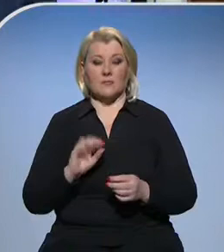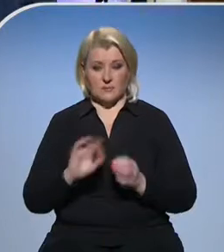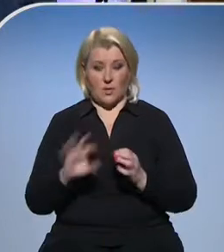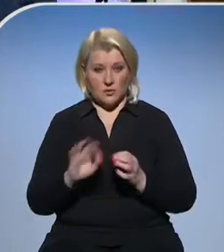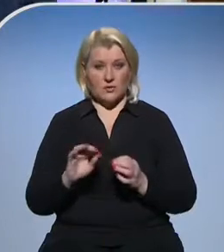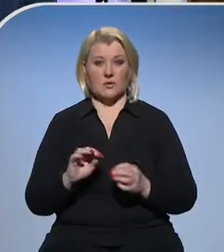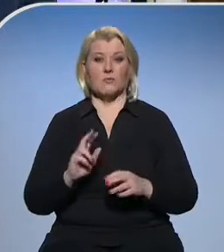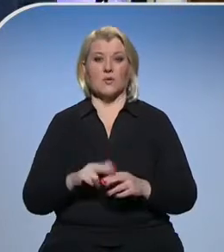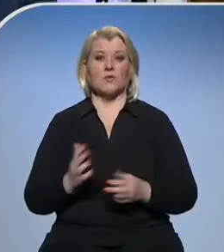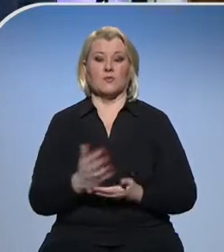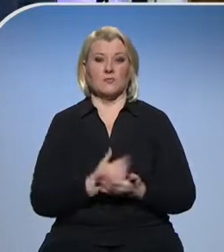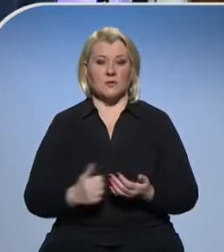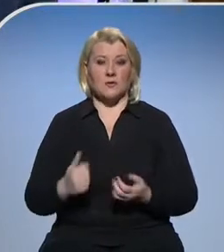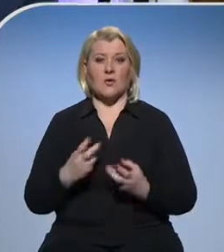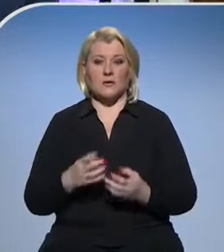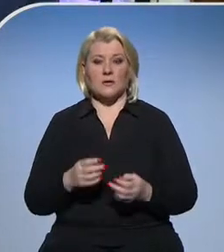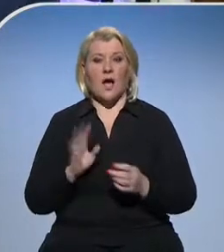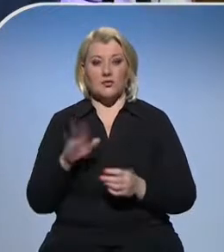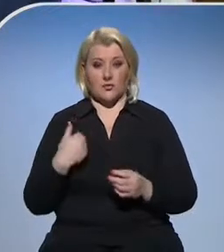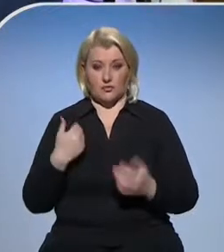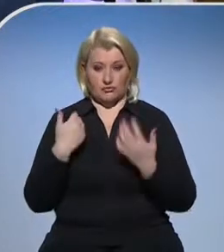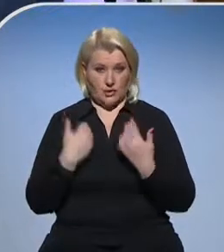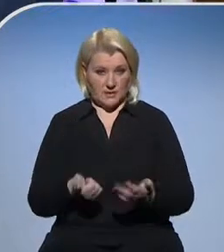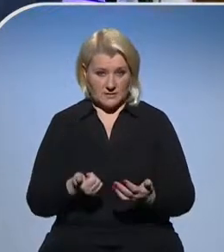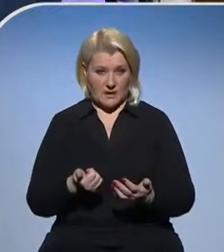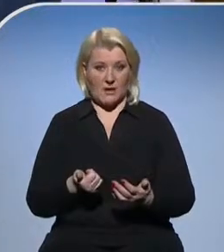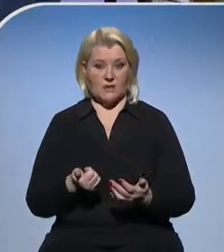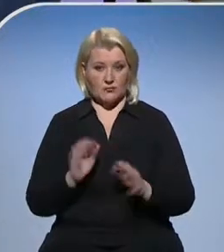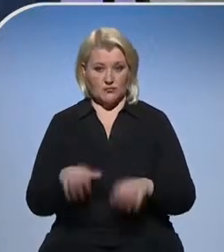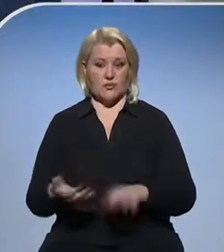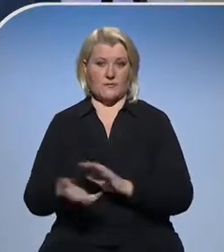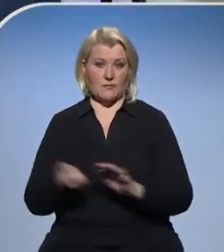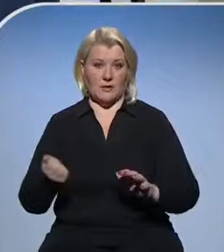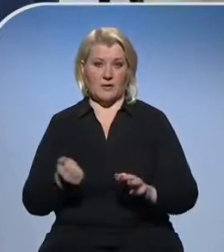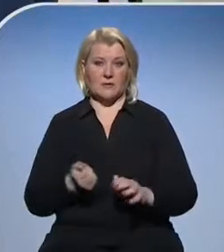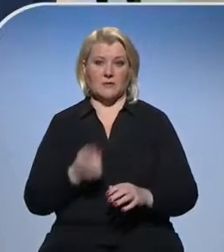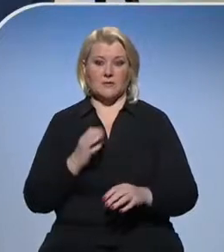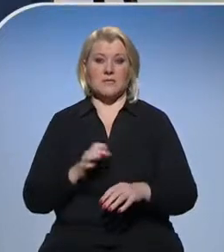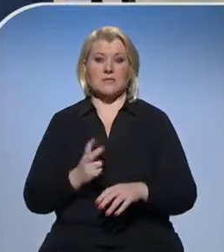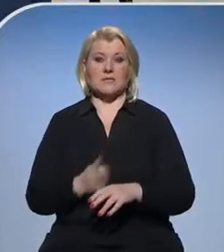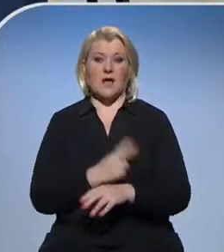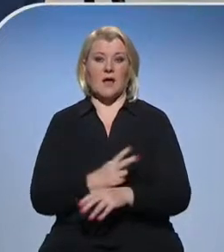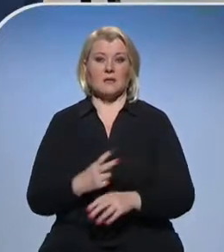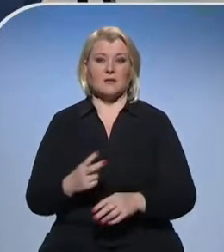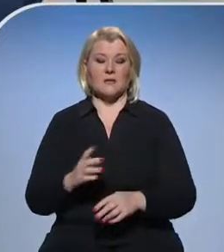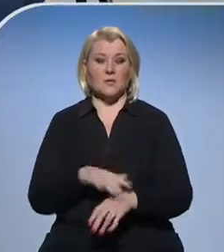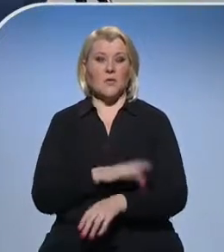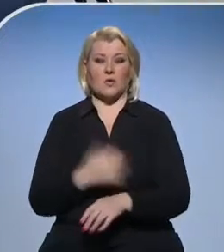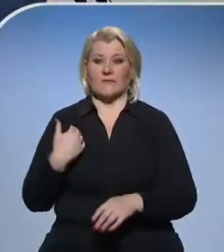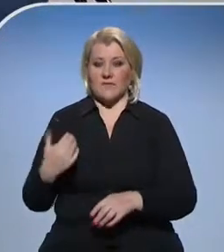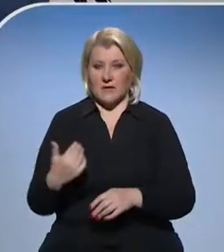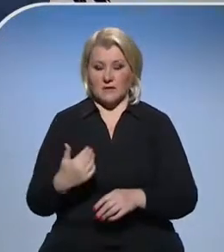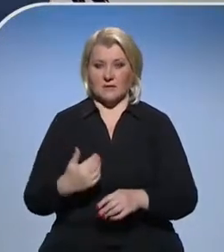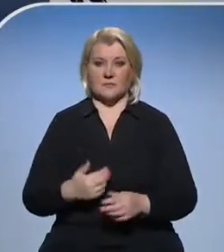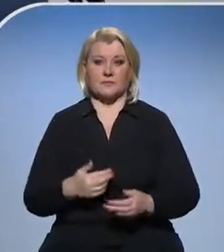Vybrat z celého třetího pilíře jde v 60 letech, to znamená, pokud nechcete čekat na státní důchodový věk, který teď je